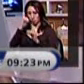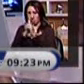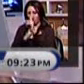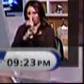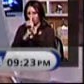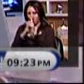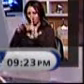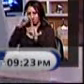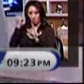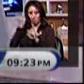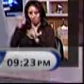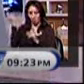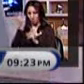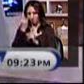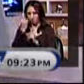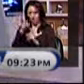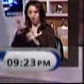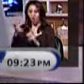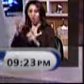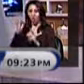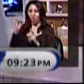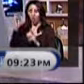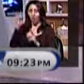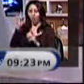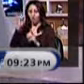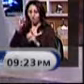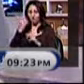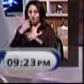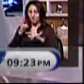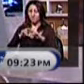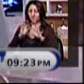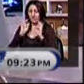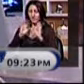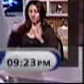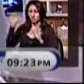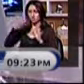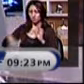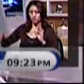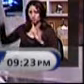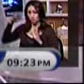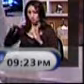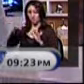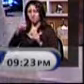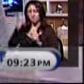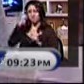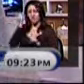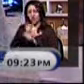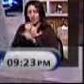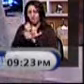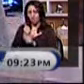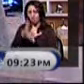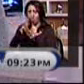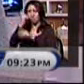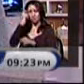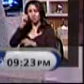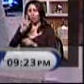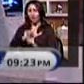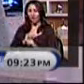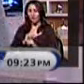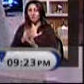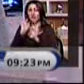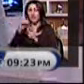هو فكره انه واحمد نظيف، فكره ان الشعب المصري غير جاهز للديمقراطيه، نجهزه الاول للديمقراطيه